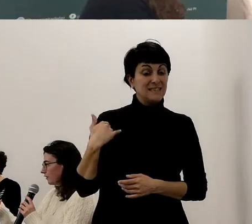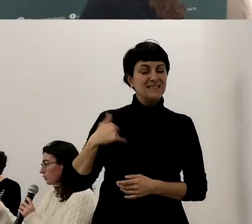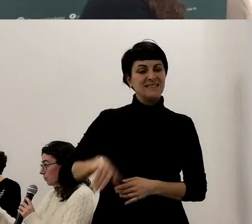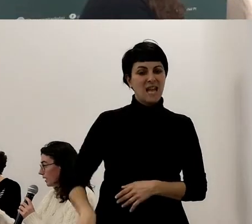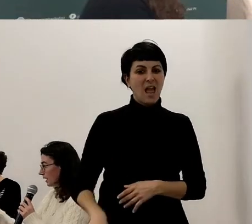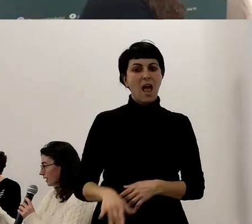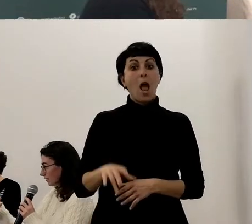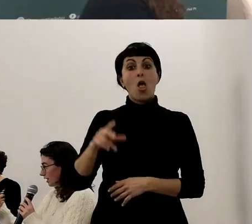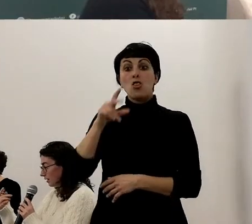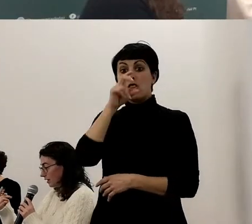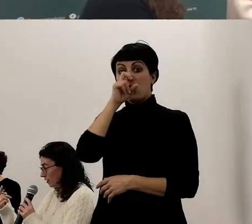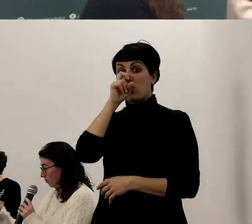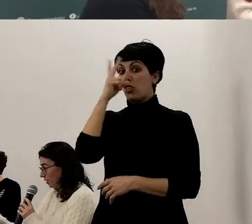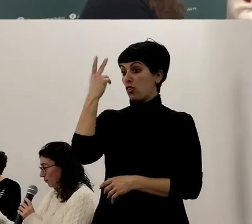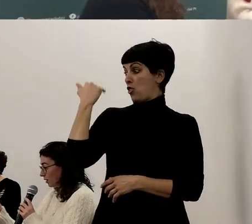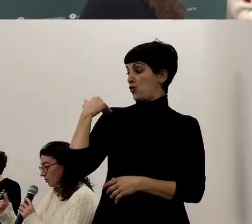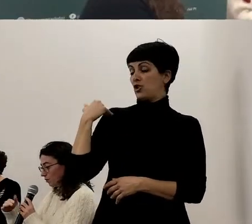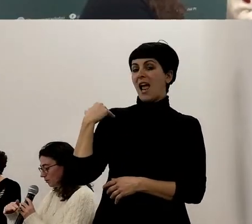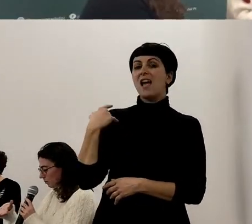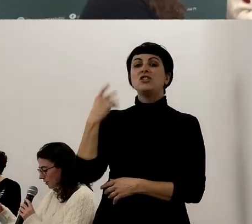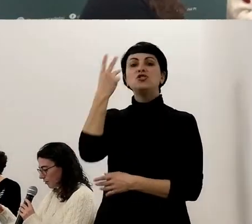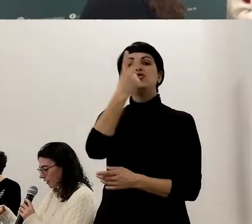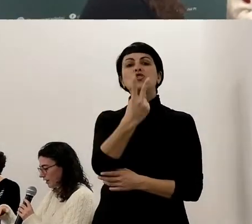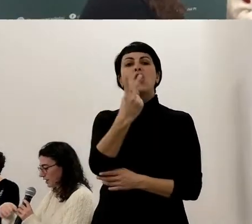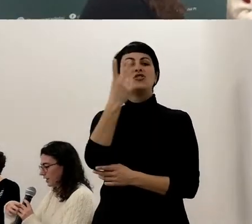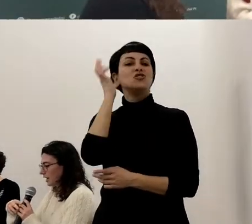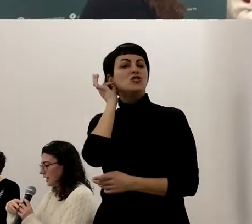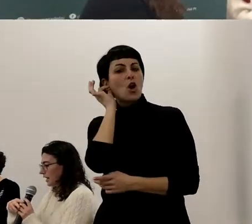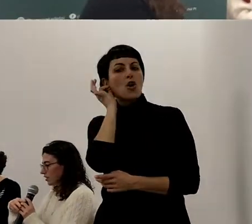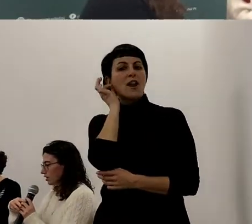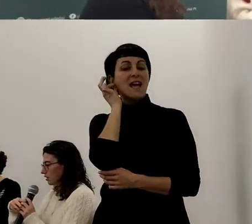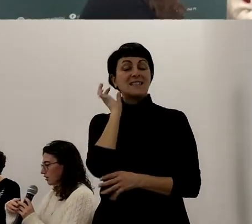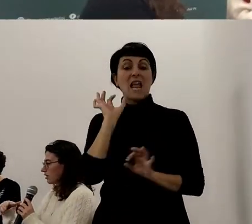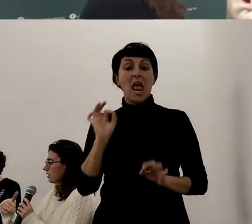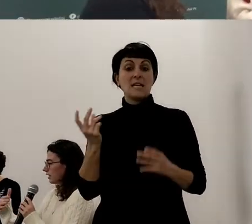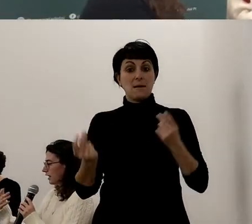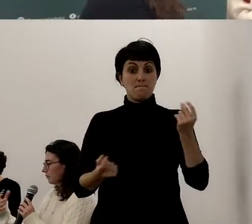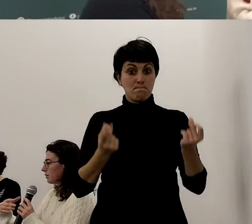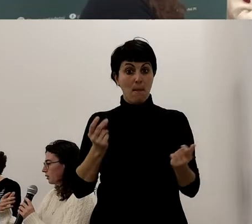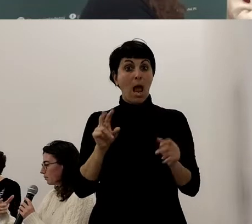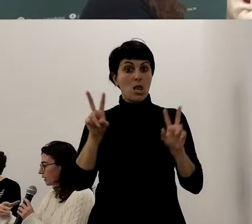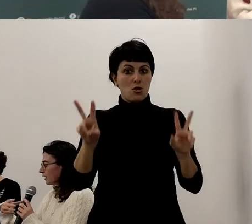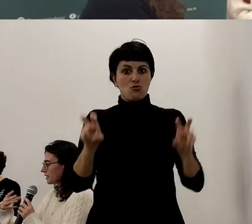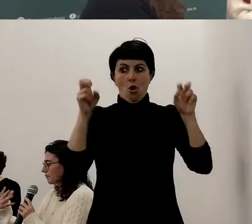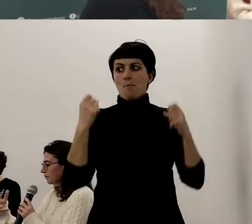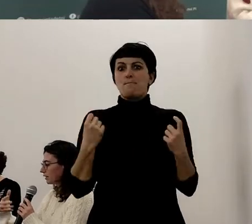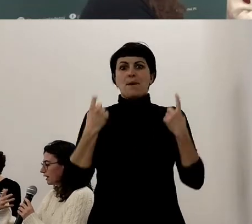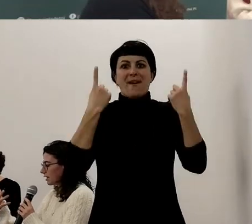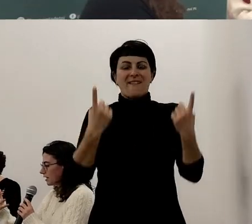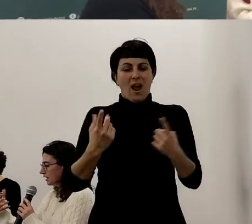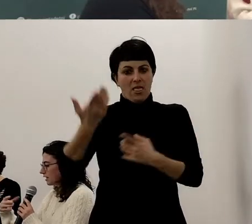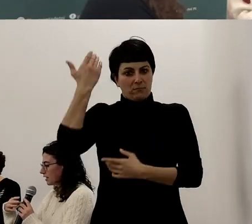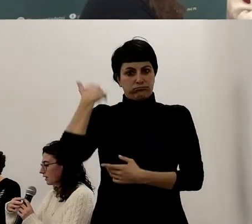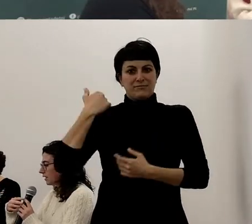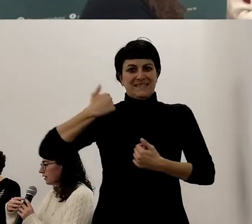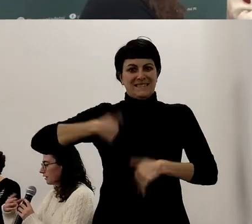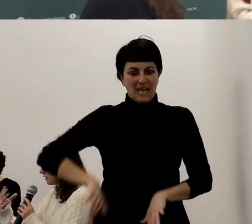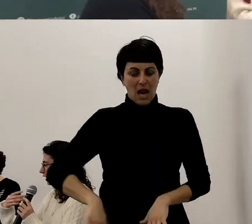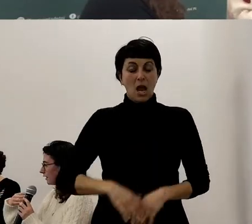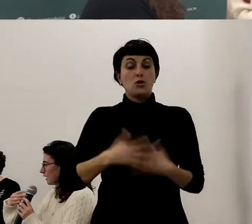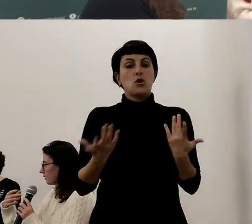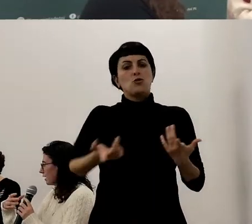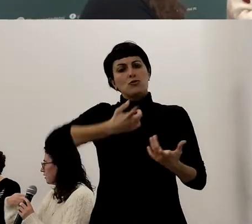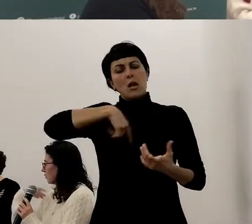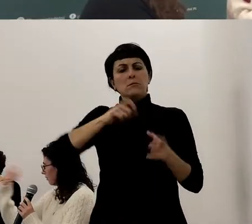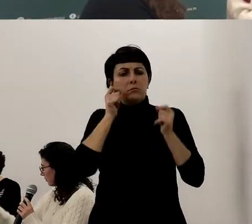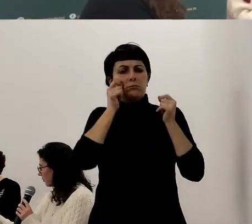dones no havien fet un ball, que al final el ball és un ball d'un nut, peu o braç. Aleshores doncs, creiem que a poc a poquet estem creixent en aquest sentit,